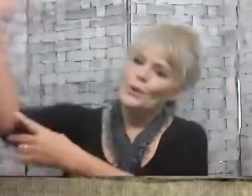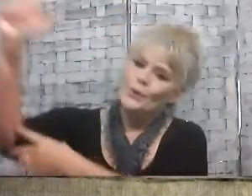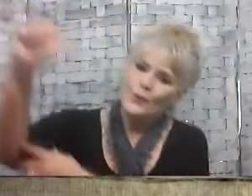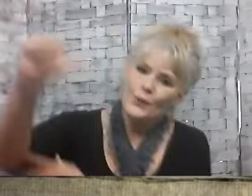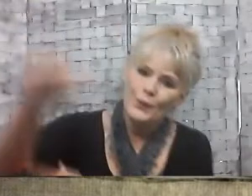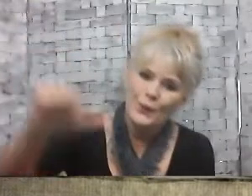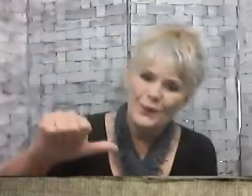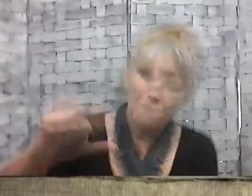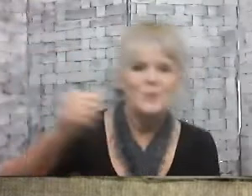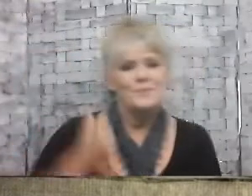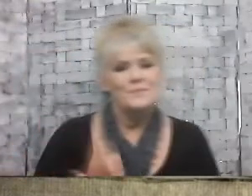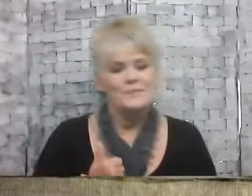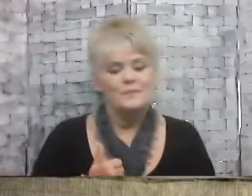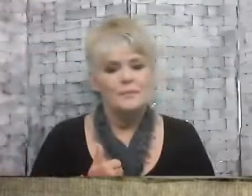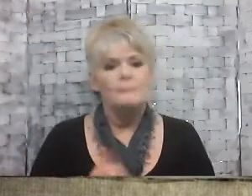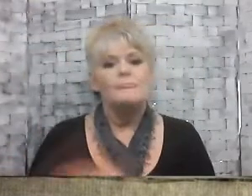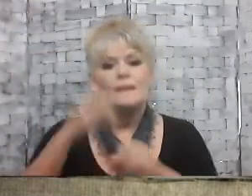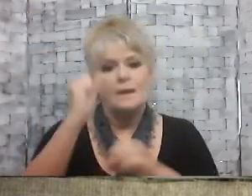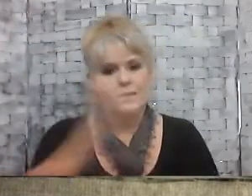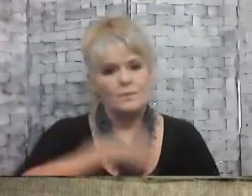so terugkom.